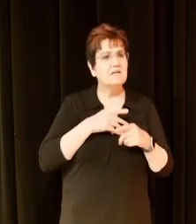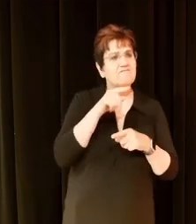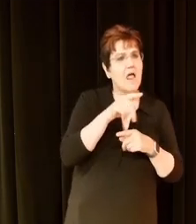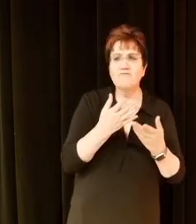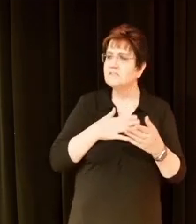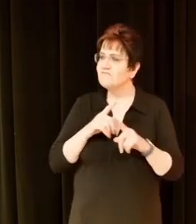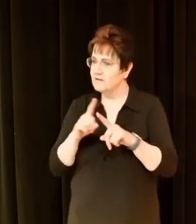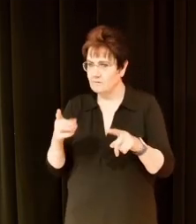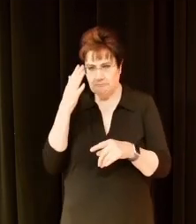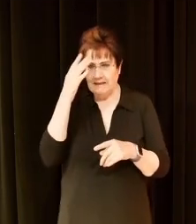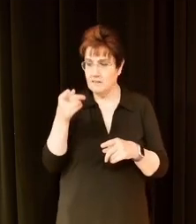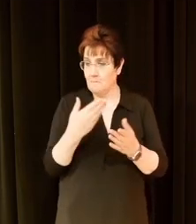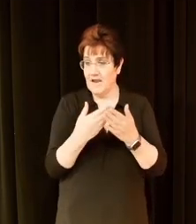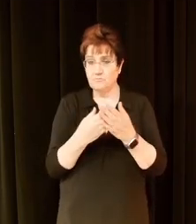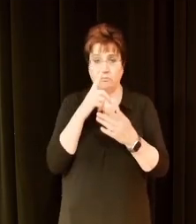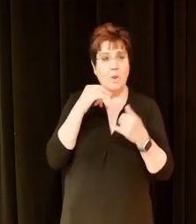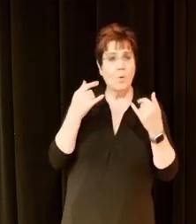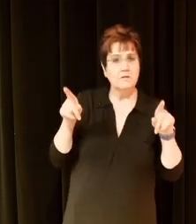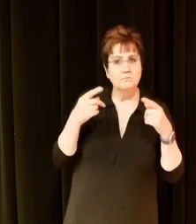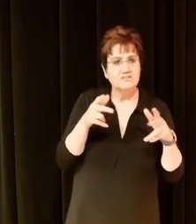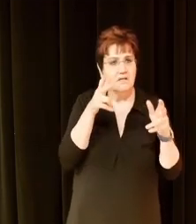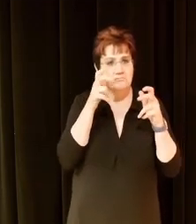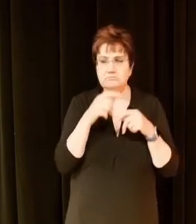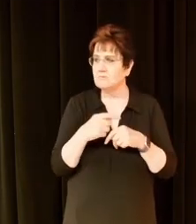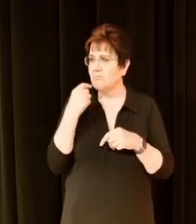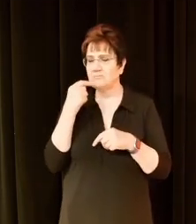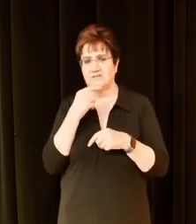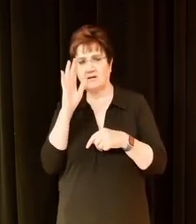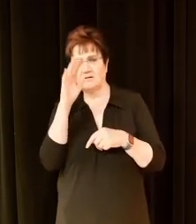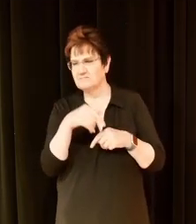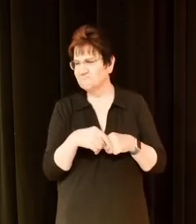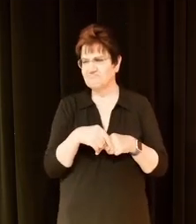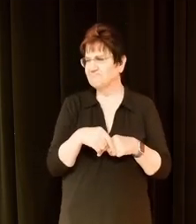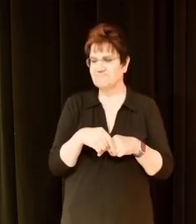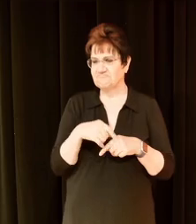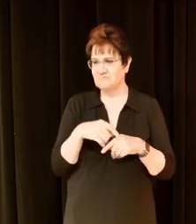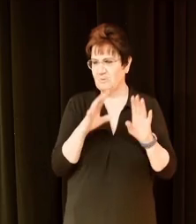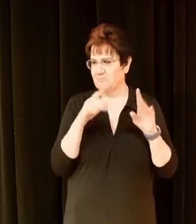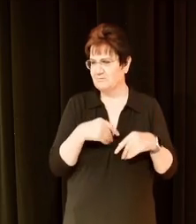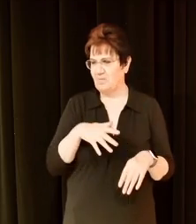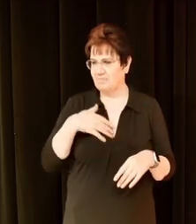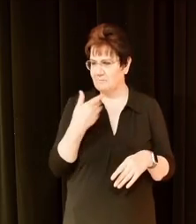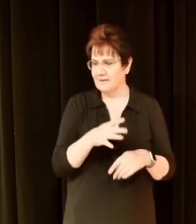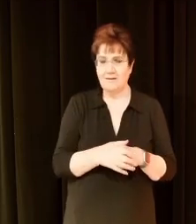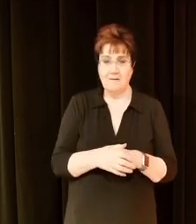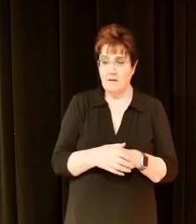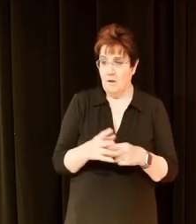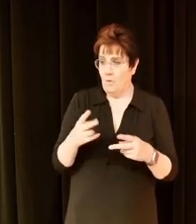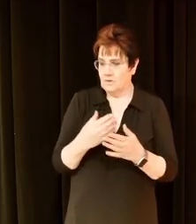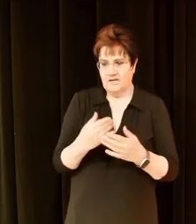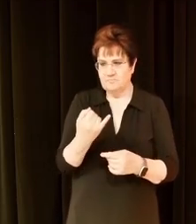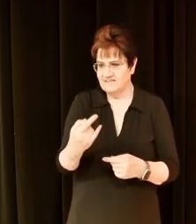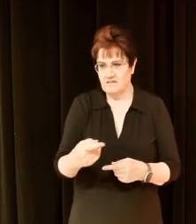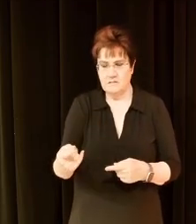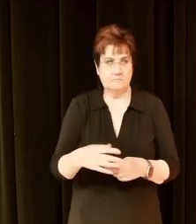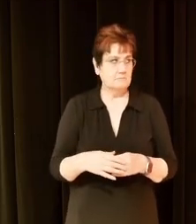alle. Musikstücke, die Sie heute hören können und morgen stören Sie wahnsinnig, Sie können es nicht hören, es ist furchtbar. Oder Ihre Kinder die Musik, wie kann man